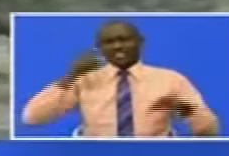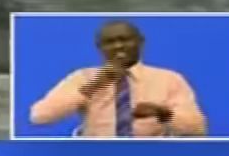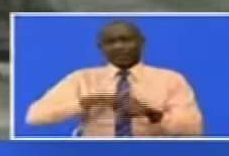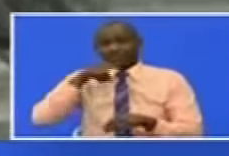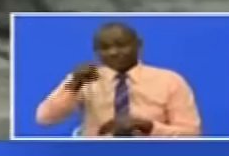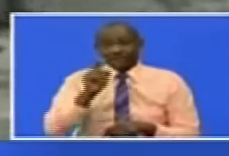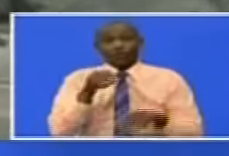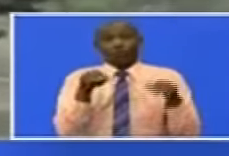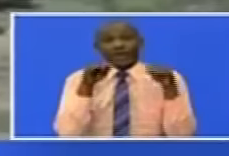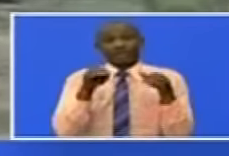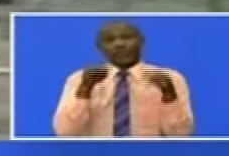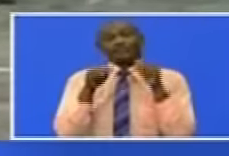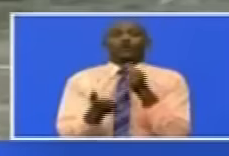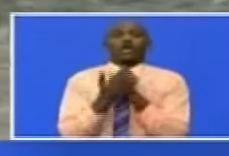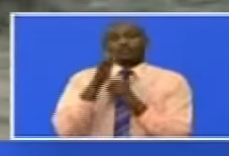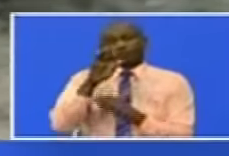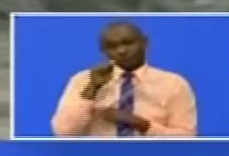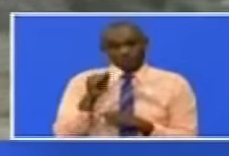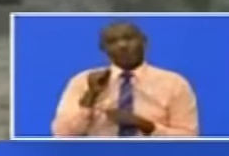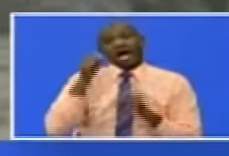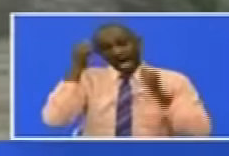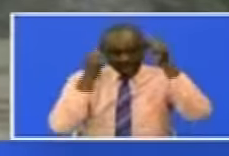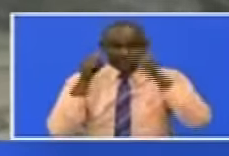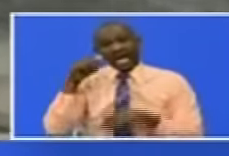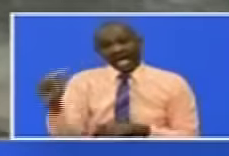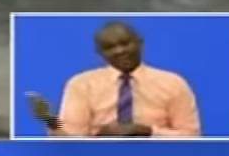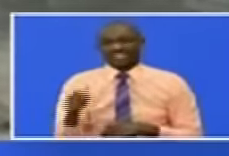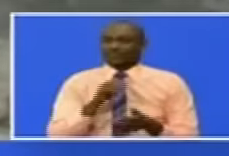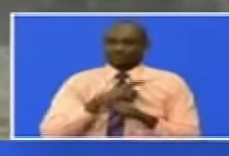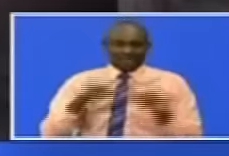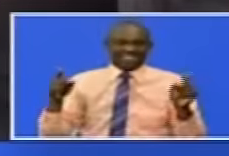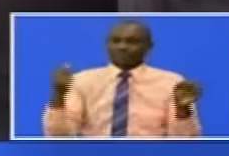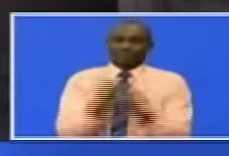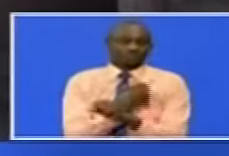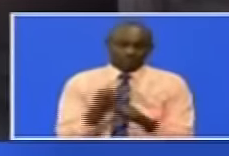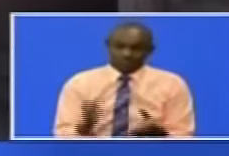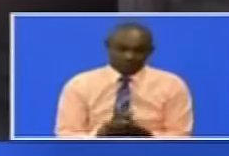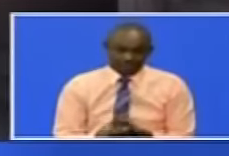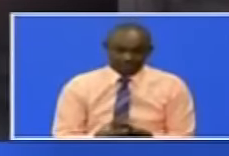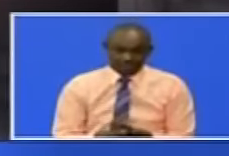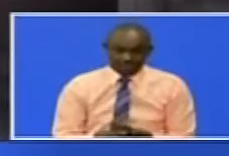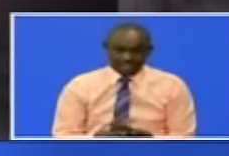wakawa wakisubiri usaidizi kutoka kwa wanajeshi wenzao bila mafanikio. Mke wake